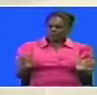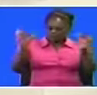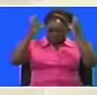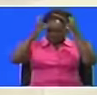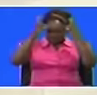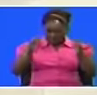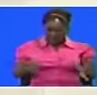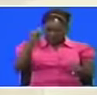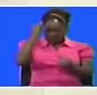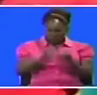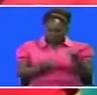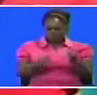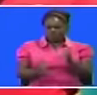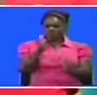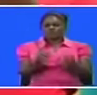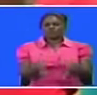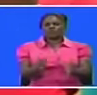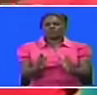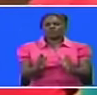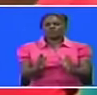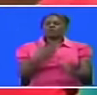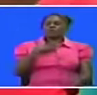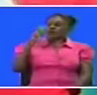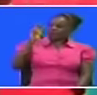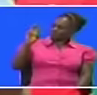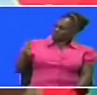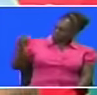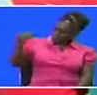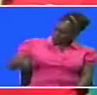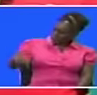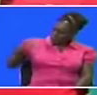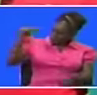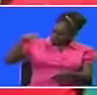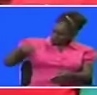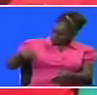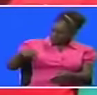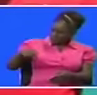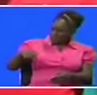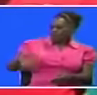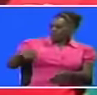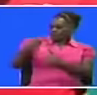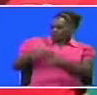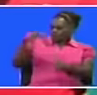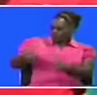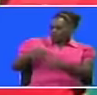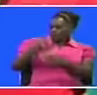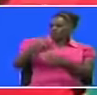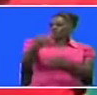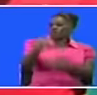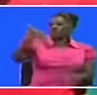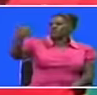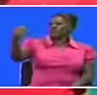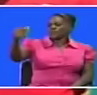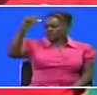ile ambayo wanataka kupita. Kitu nataka nione hapa kitangazwa leo ni kwamba kuanzia sasa